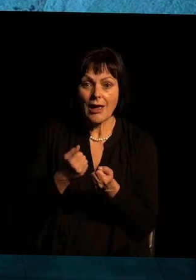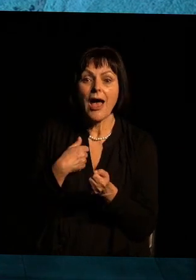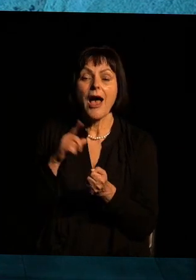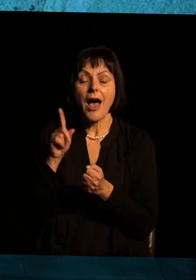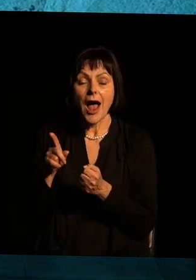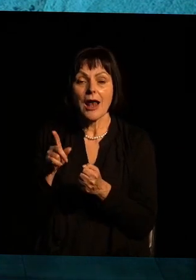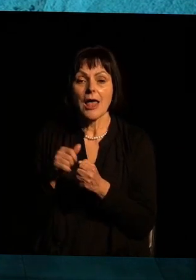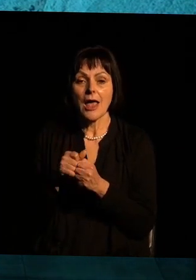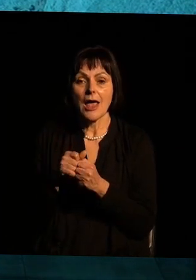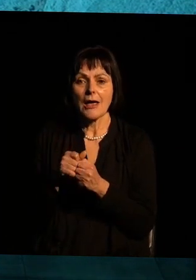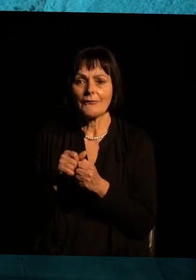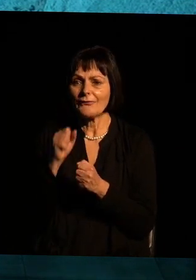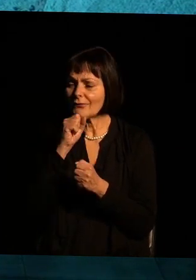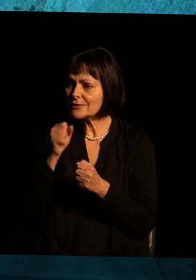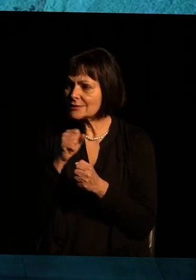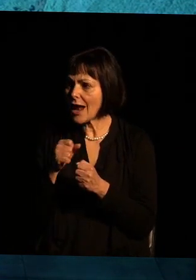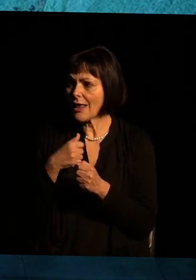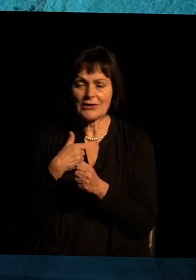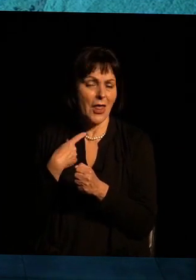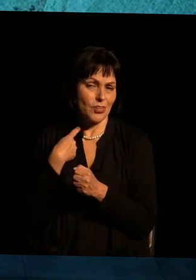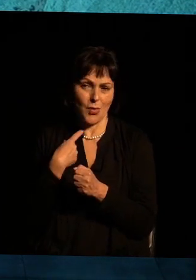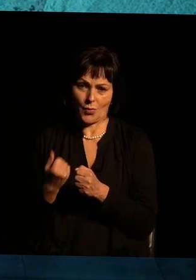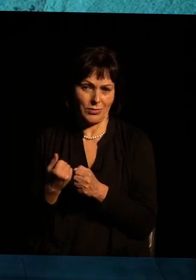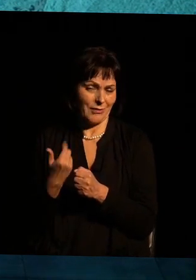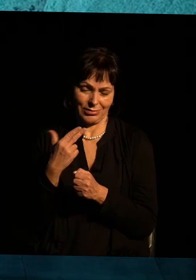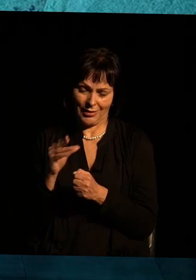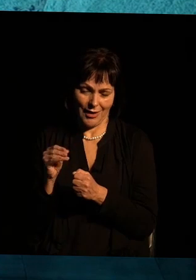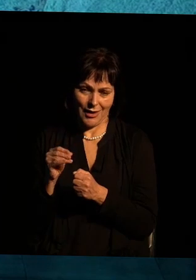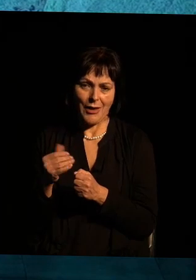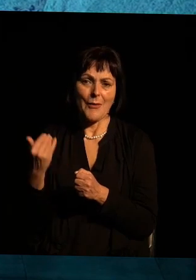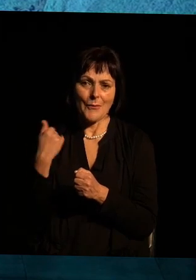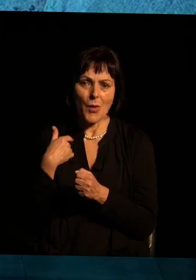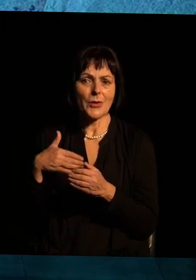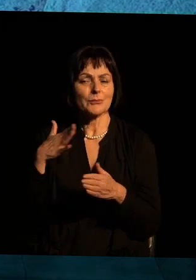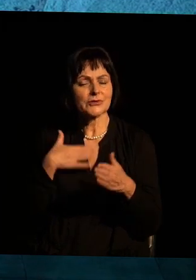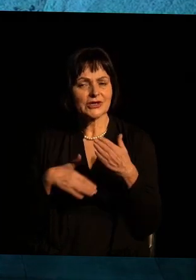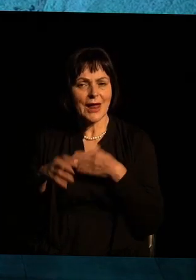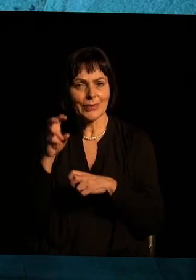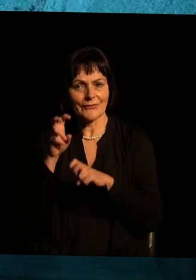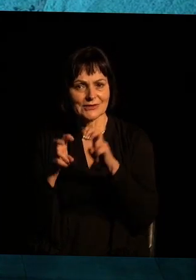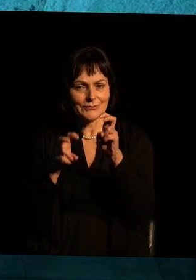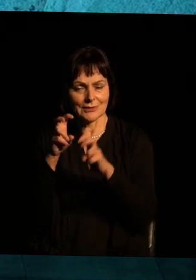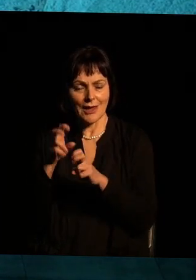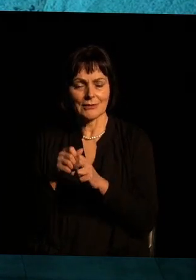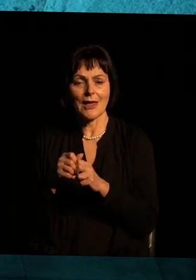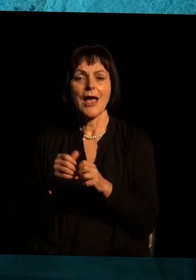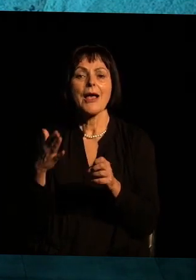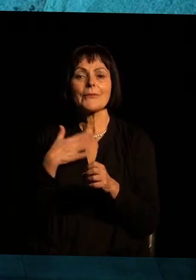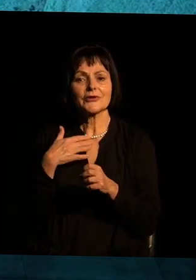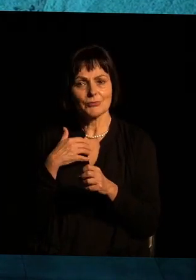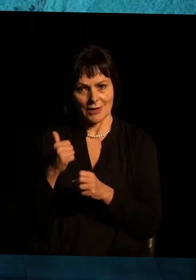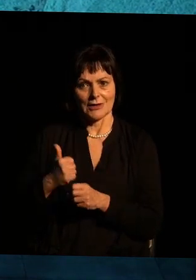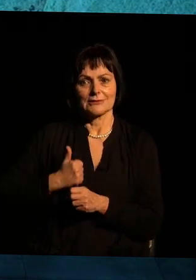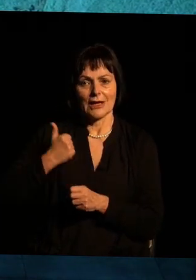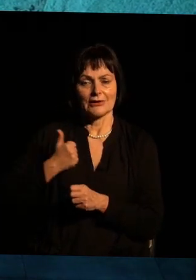muszę powiedzieć, że no wcale się nie nudziliśmy, po prostu no było to przyjemne wspinanie, tym bardziej mieliśmy